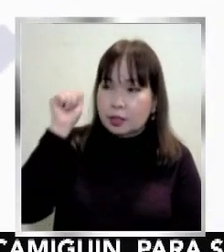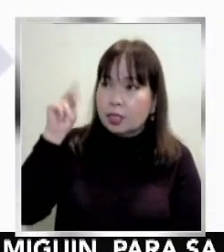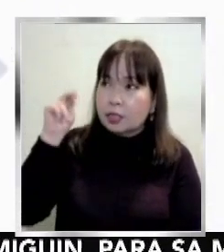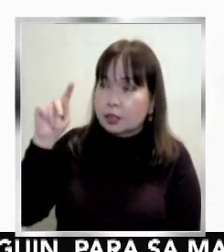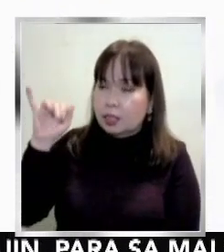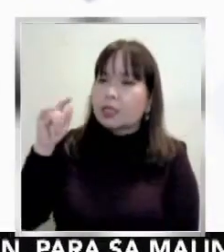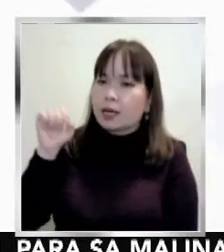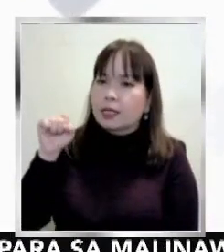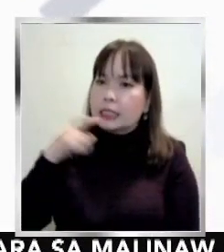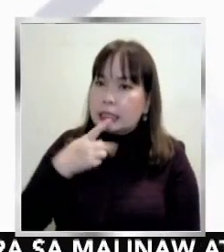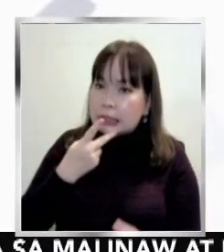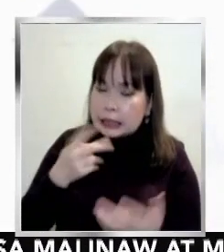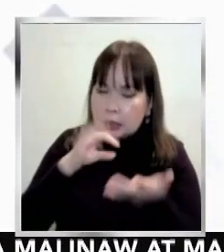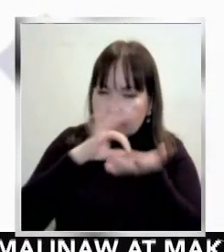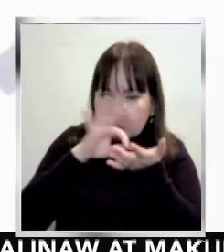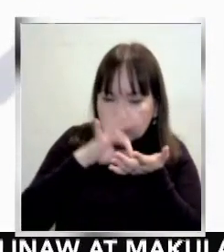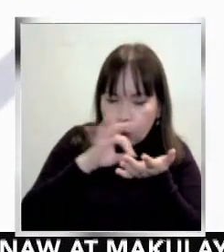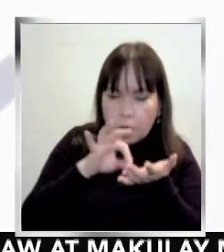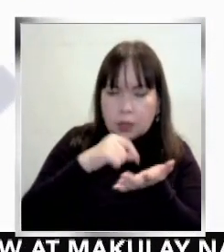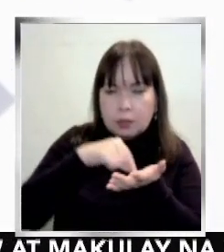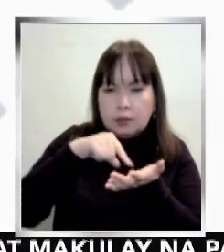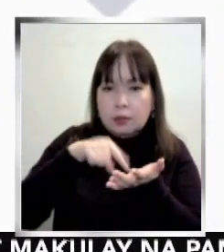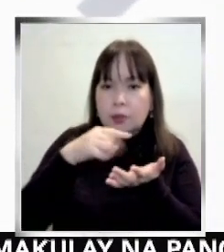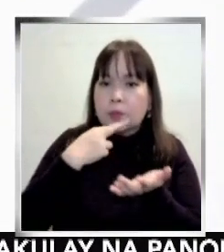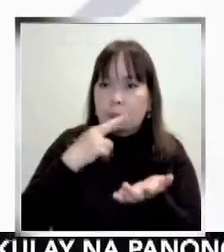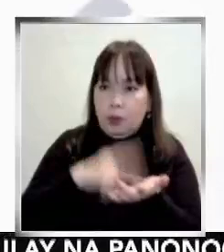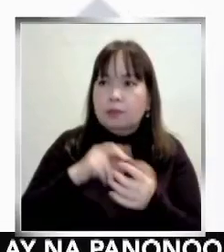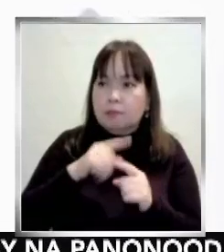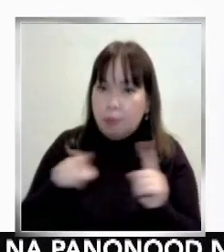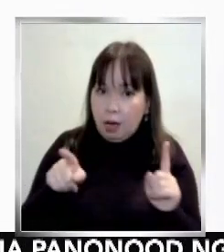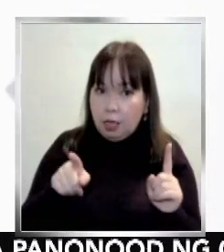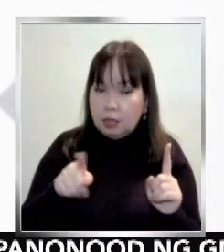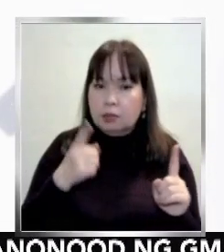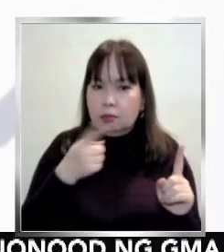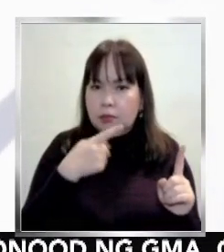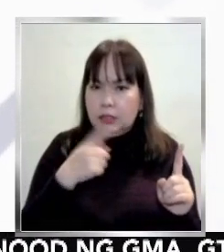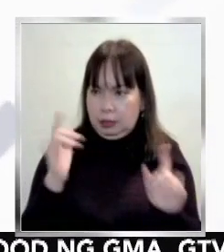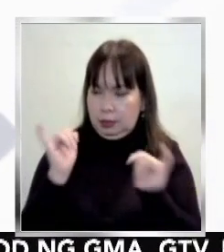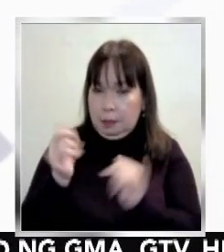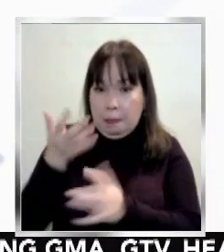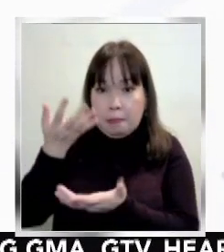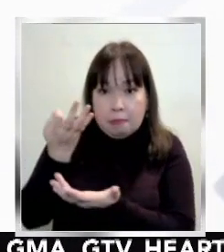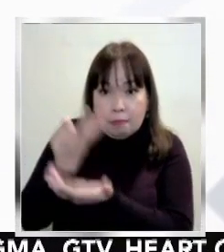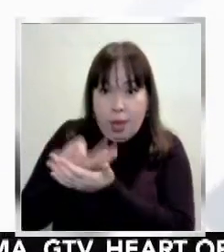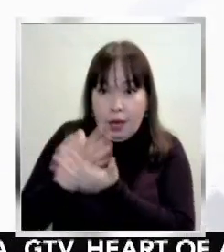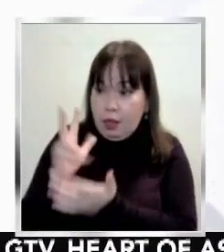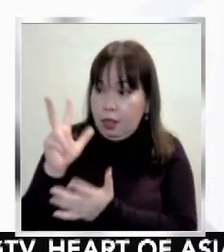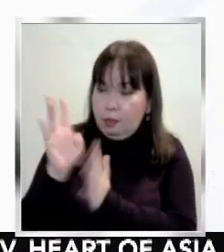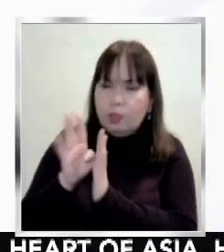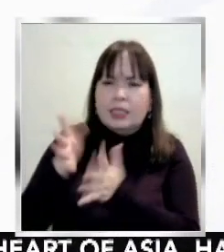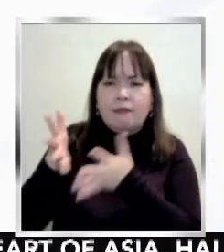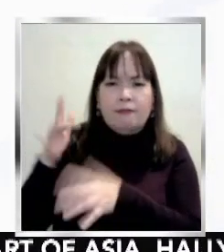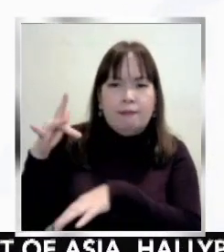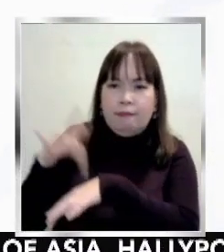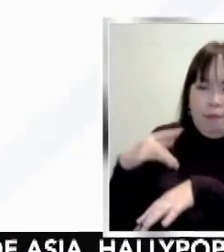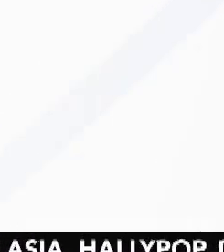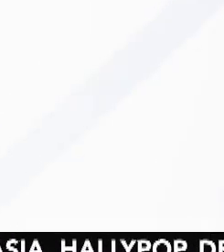audit report. Nananatili naman daw buo ang naturang halaga na handa raw nilang ibalik sa National Treasury.